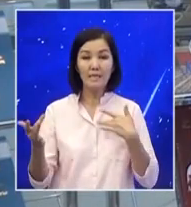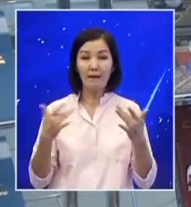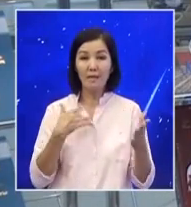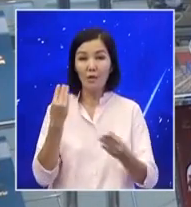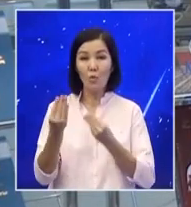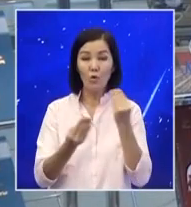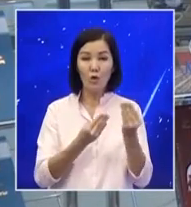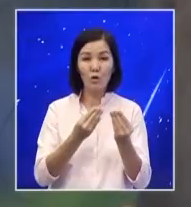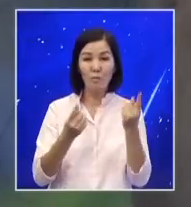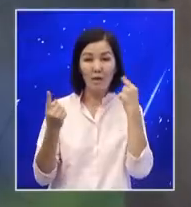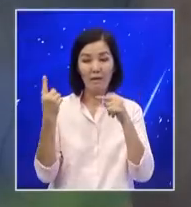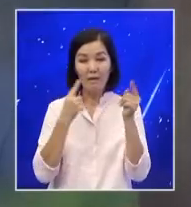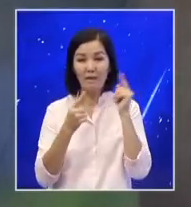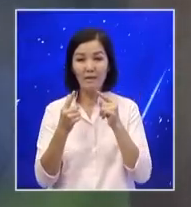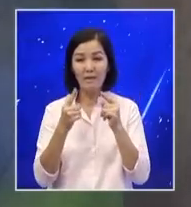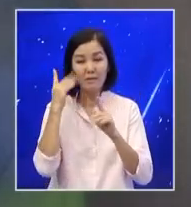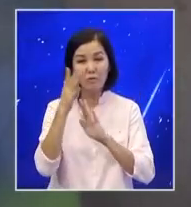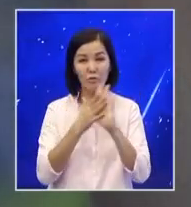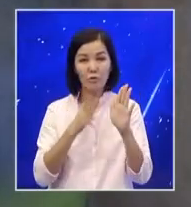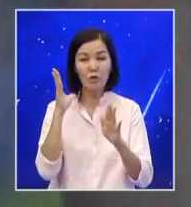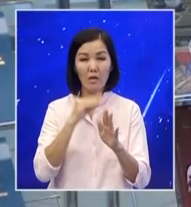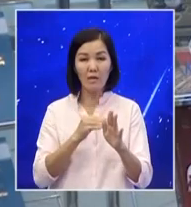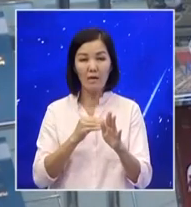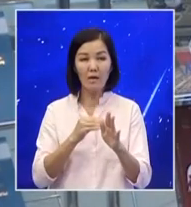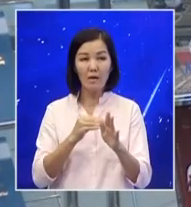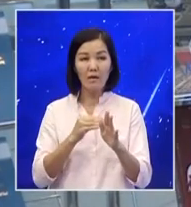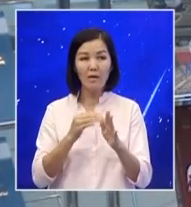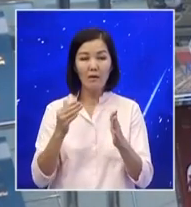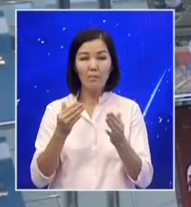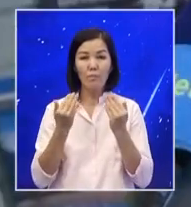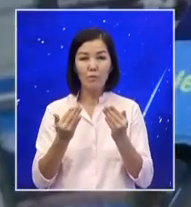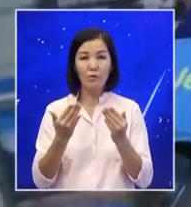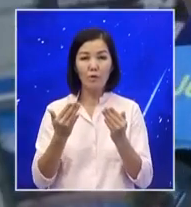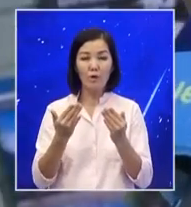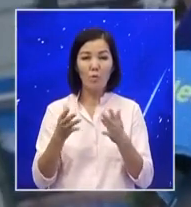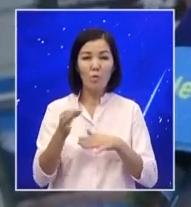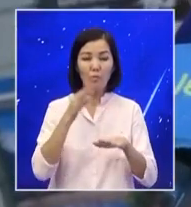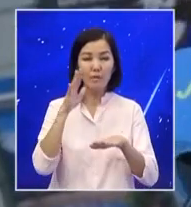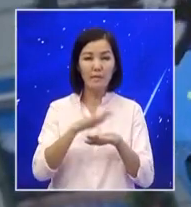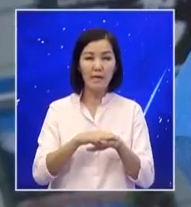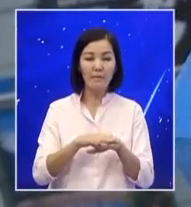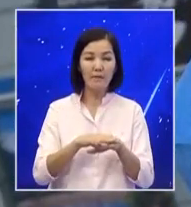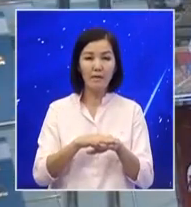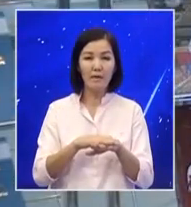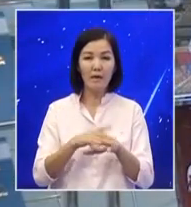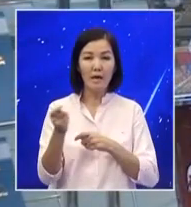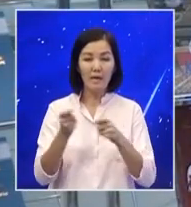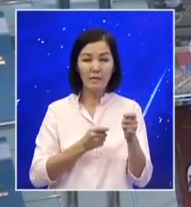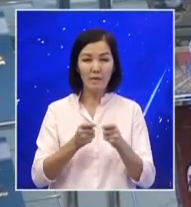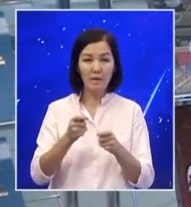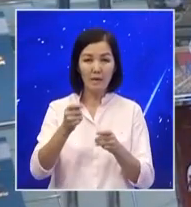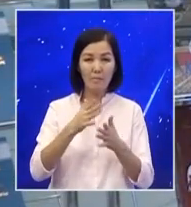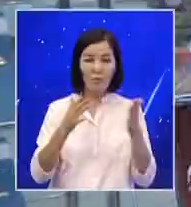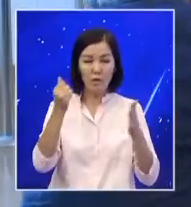отырып, ертегіні тікелей қабылдай алады. Оқырмандарымызбен табыстырып отырған, Баталов бастаған азаматтарға бәріне